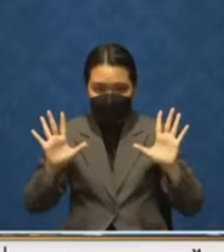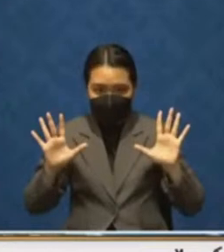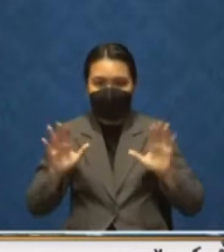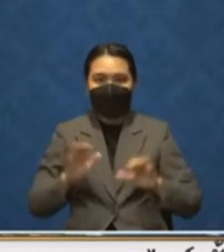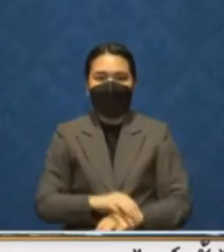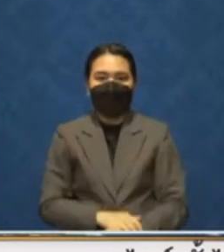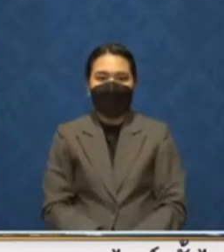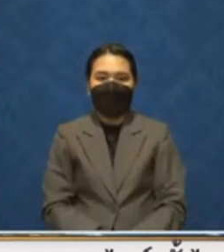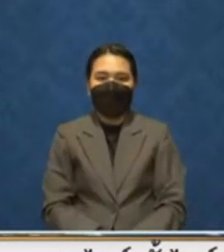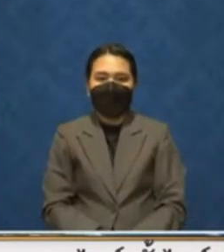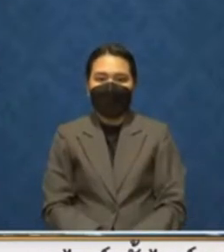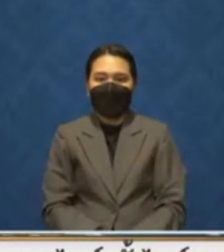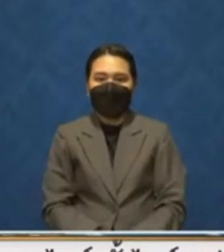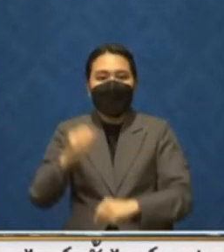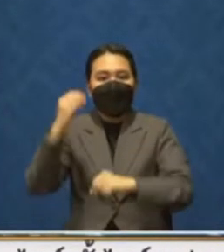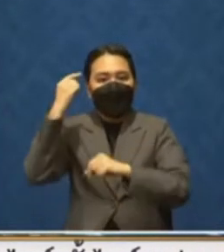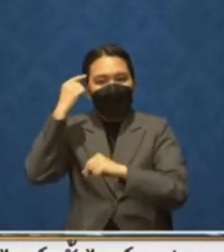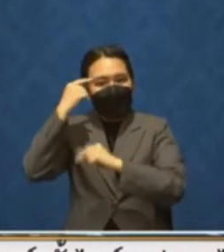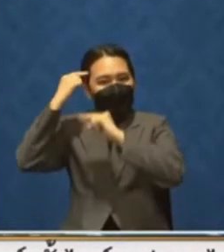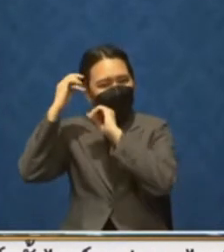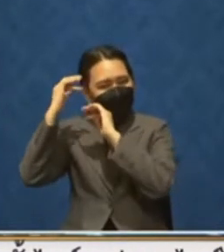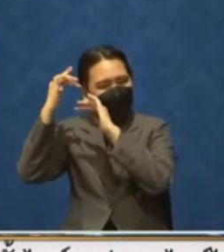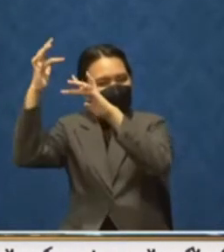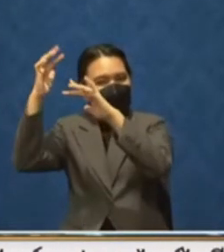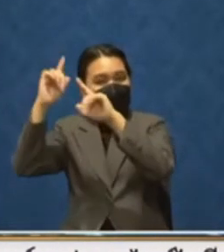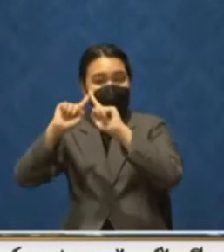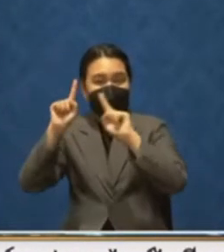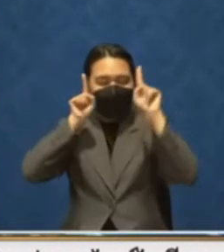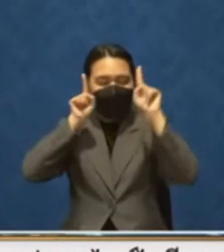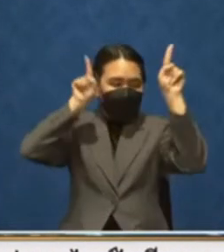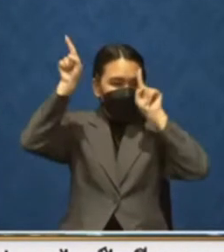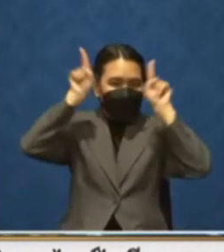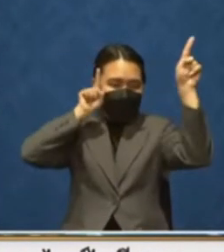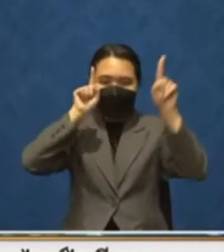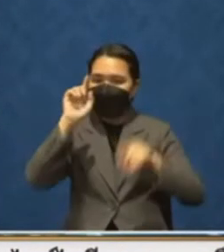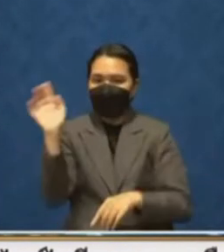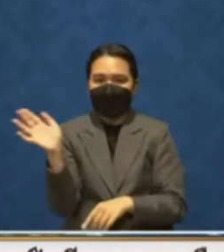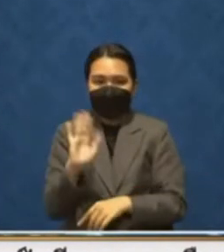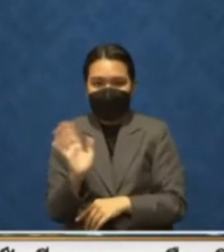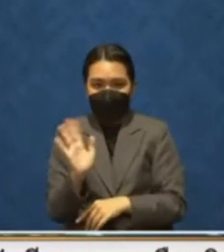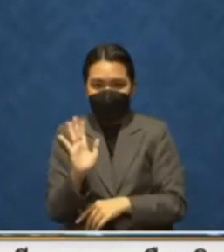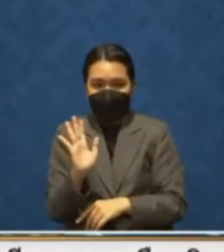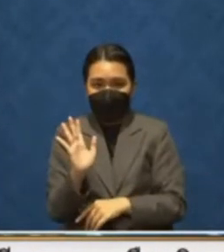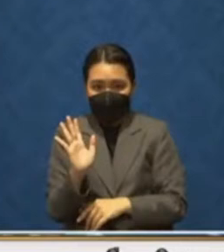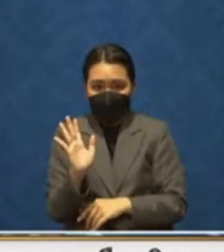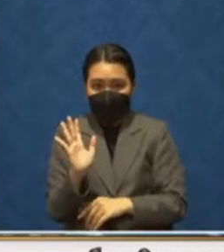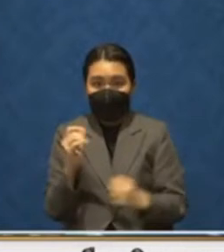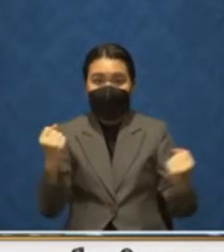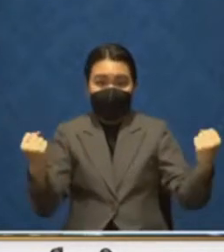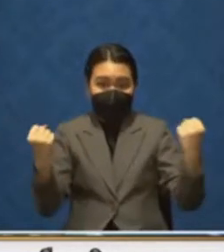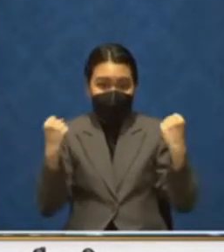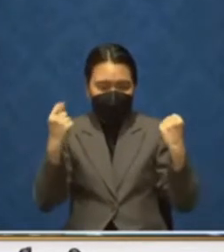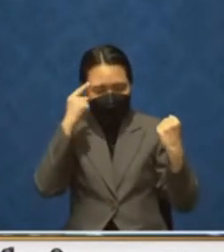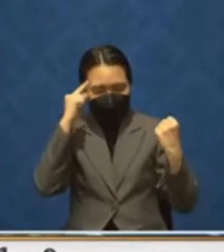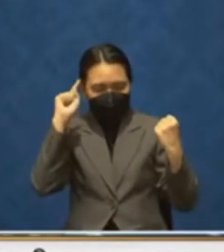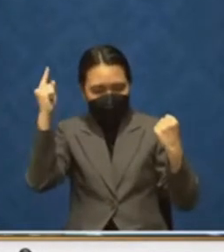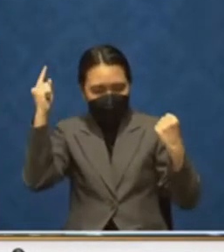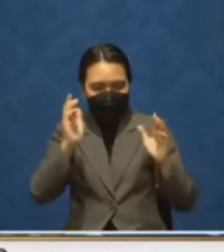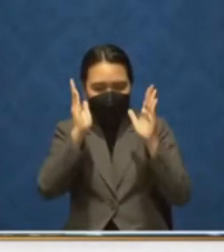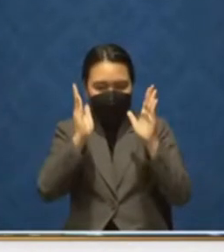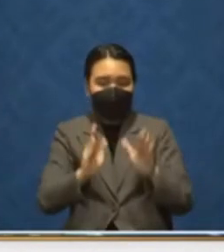ที่มีความฝันแต่ไม่เพ้อฝันแฟนชื่อจะดึงพลังสร้างสรรค์ของคนรุ่นใหม่